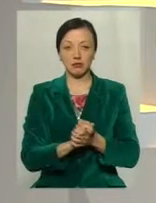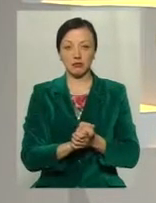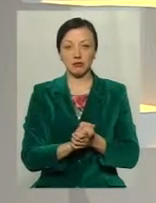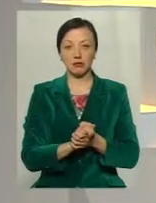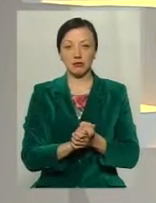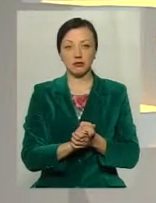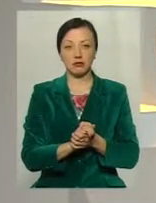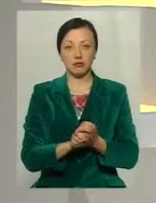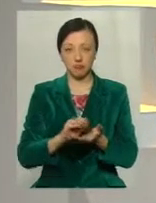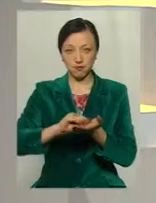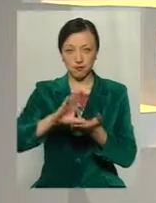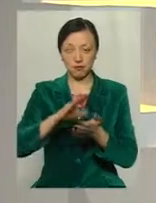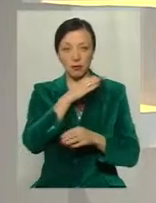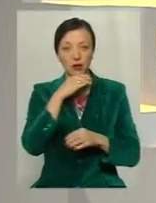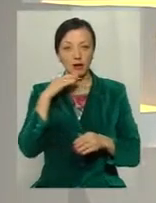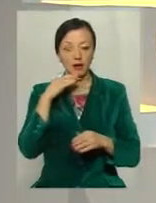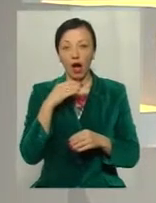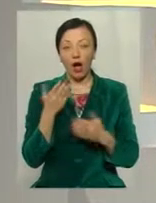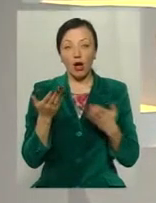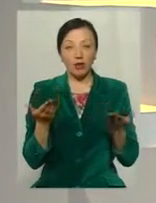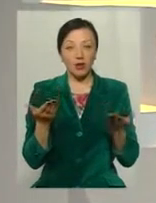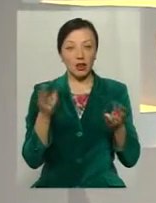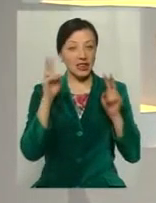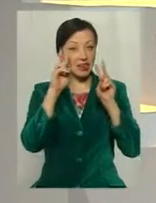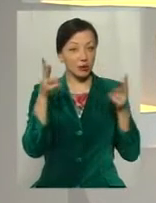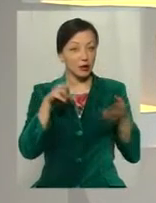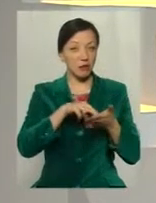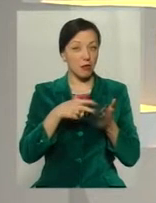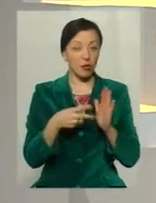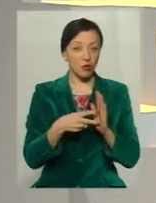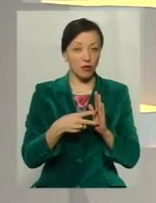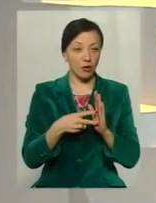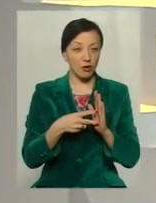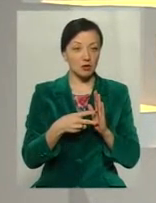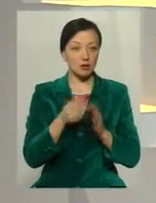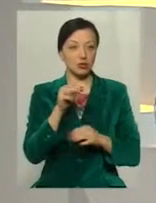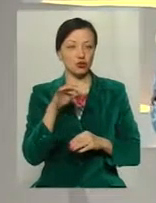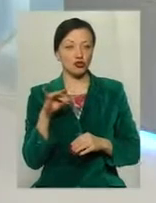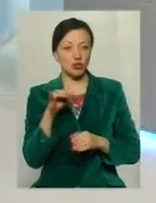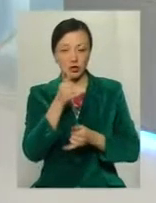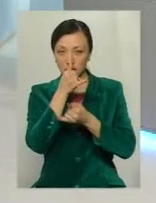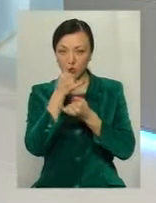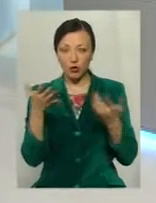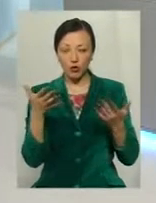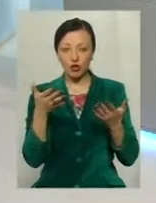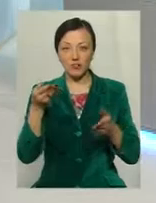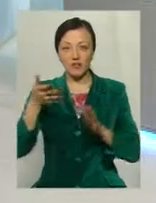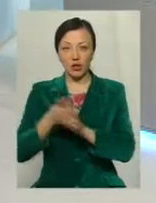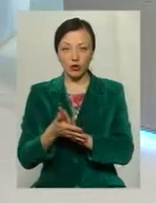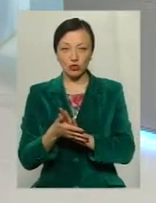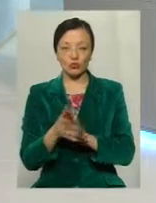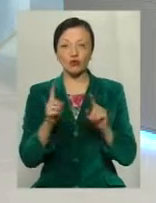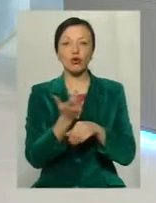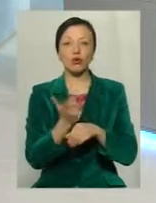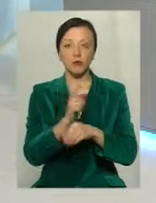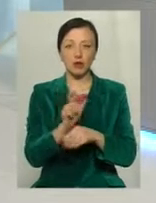ласка, от зазначили, кошти не освоєні, частина, місцеві